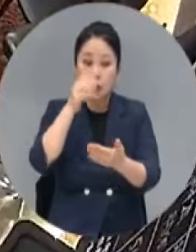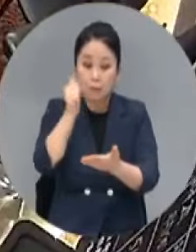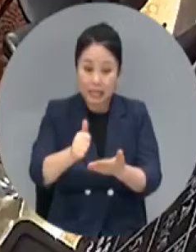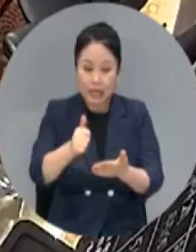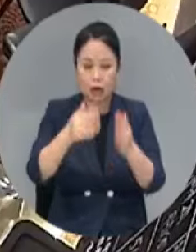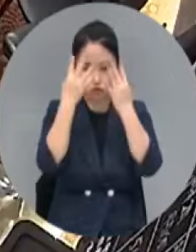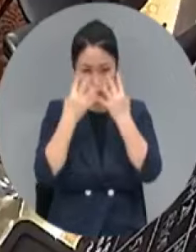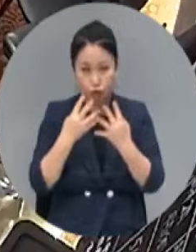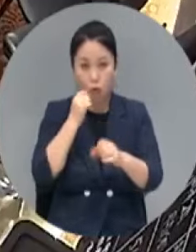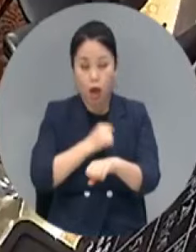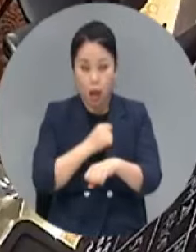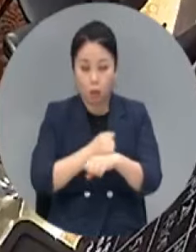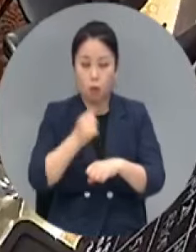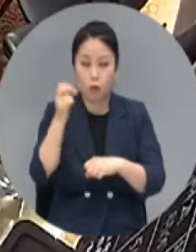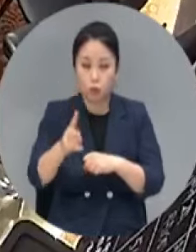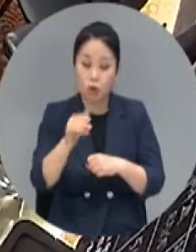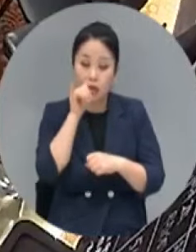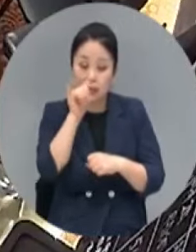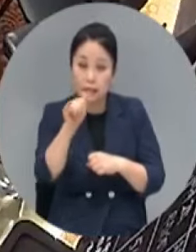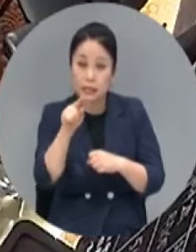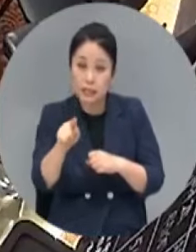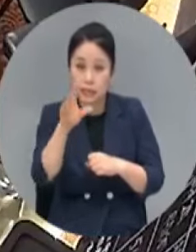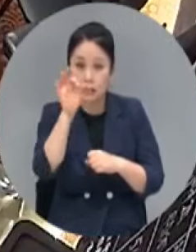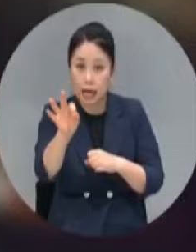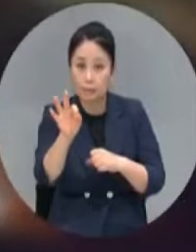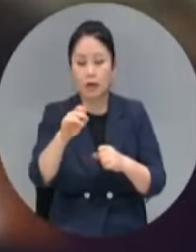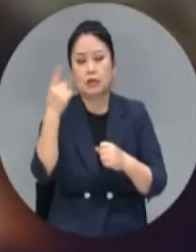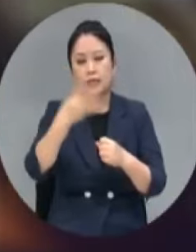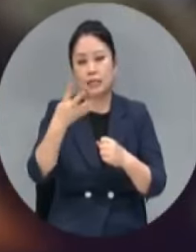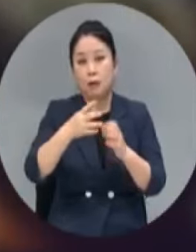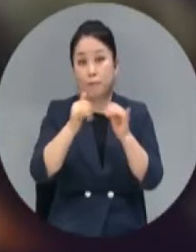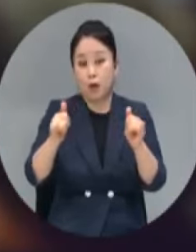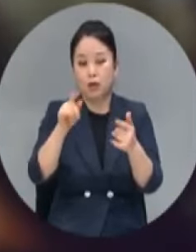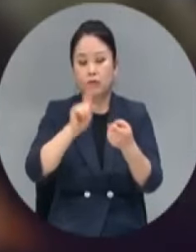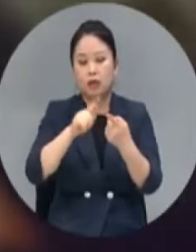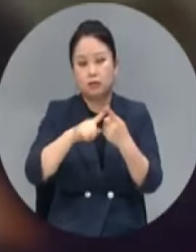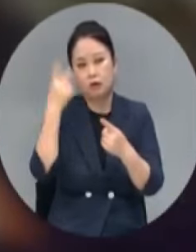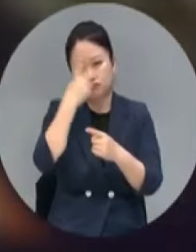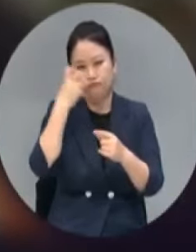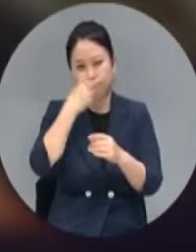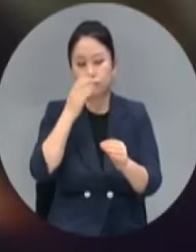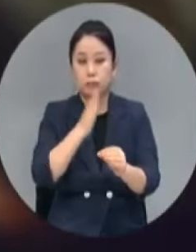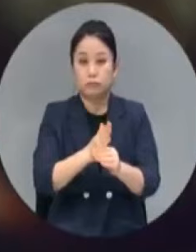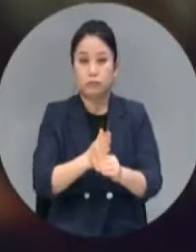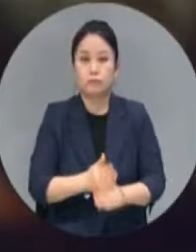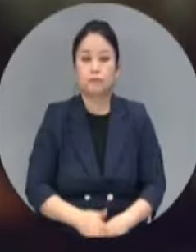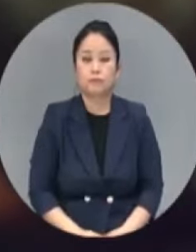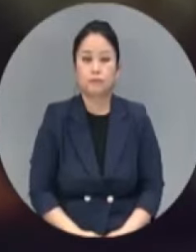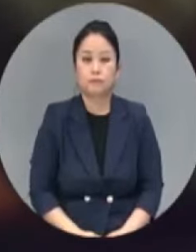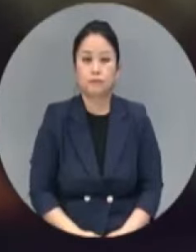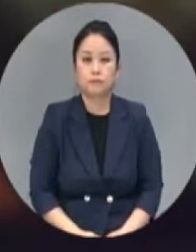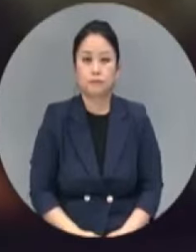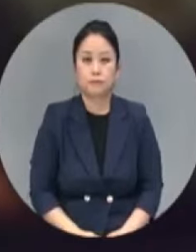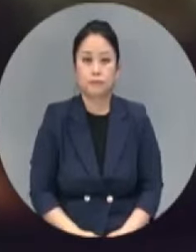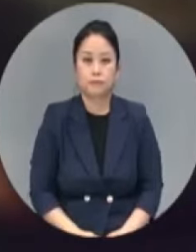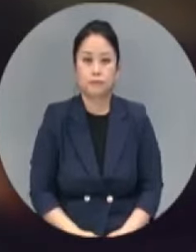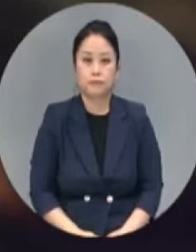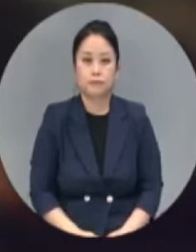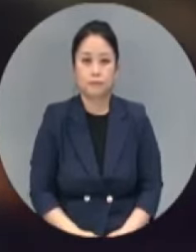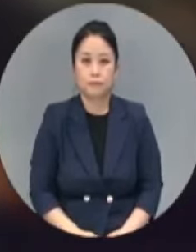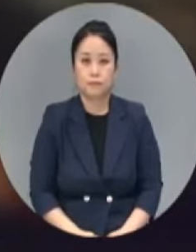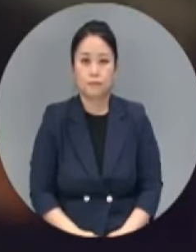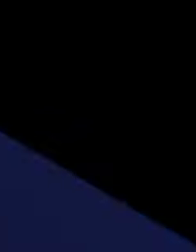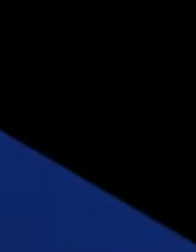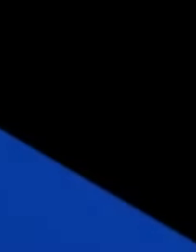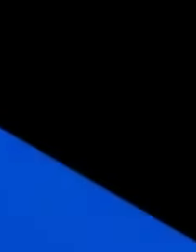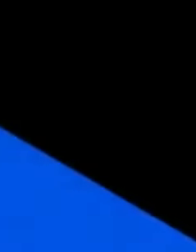취소를 요청하는 한편 우승 상금을 송금받은 4천여 명에 대해 수사를 벌이고 있습니다. MBC 뉴스 유태경입니다.